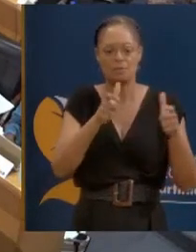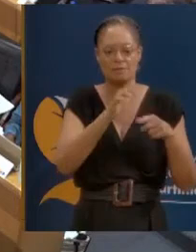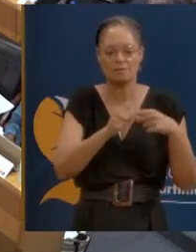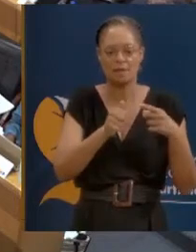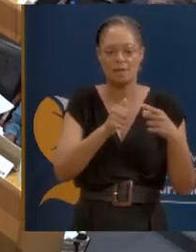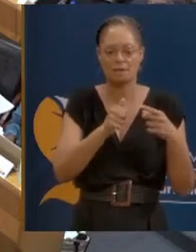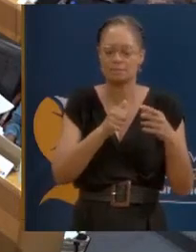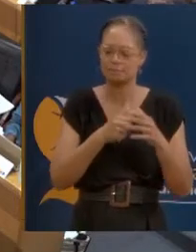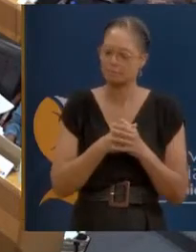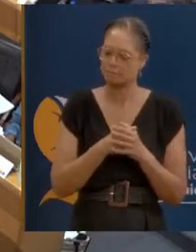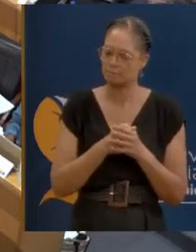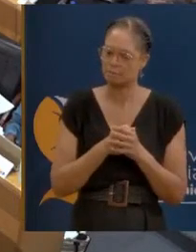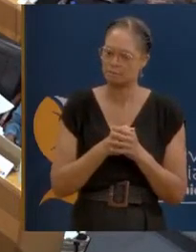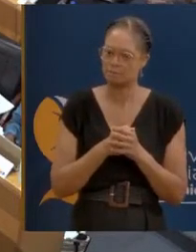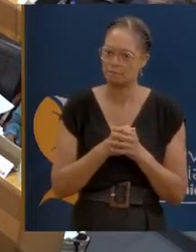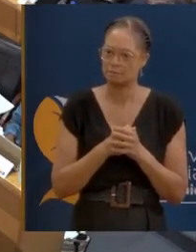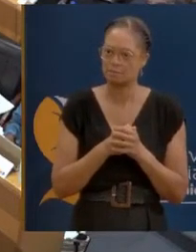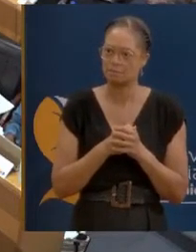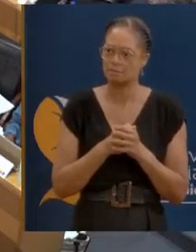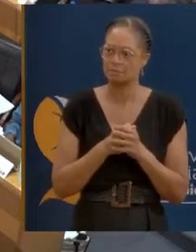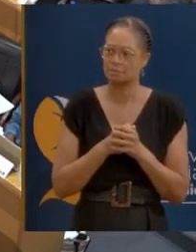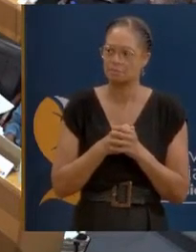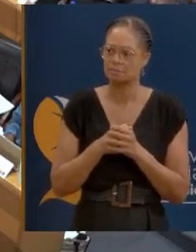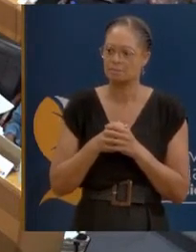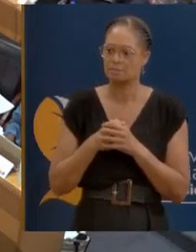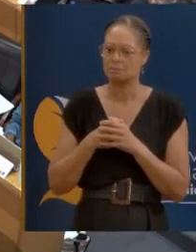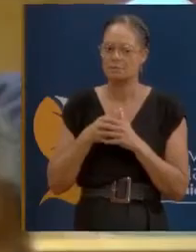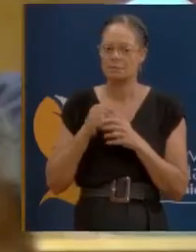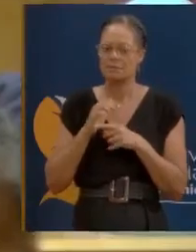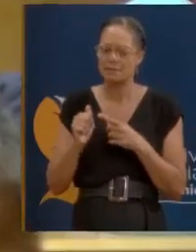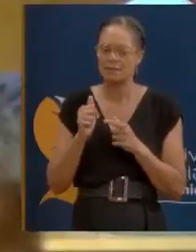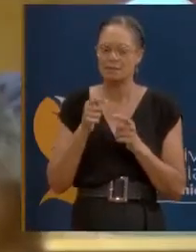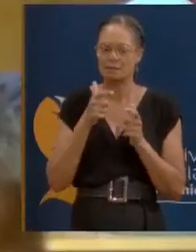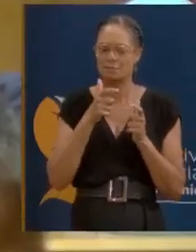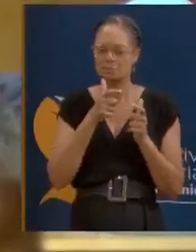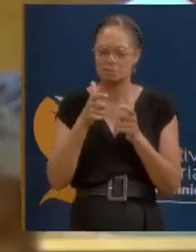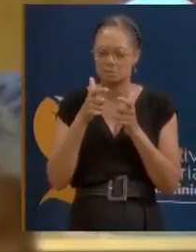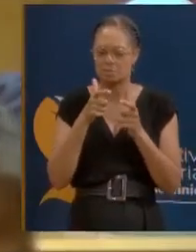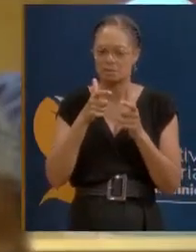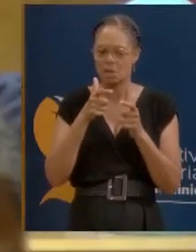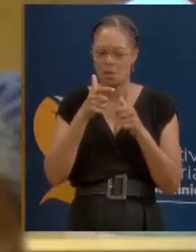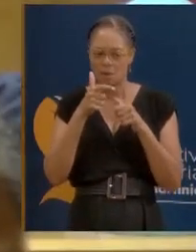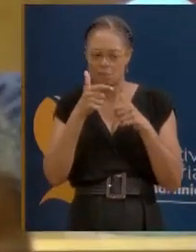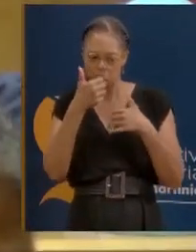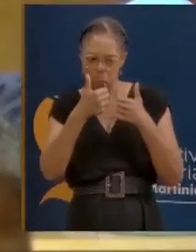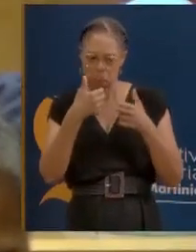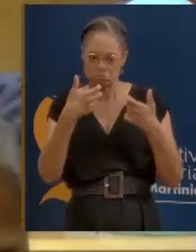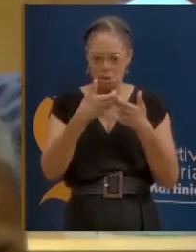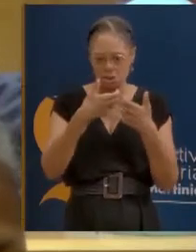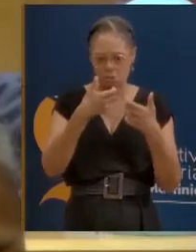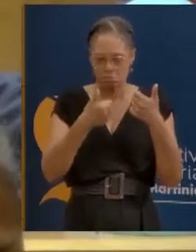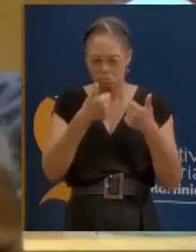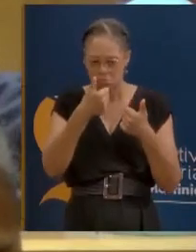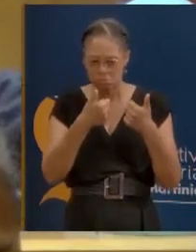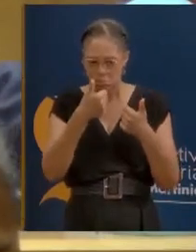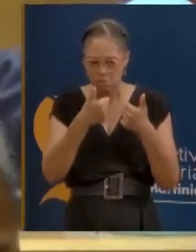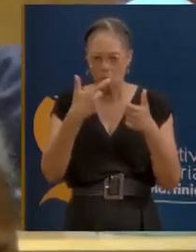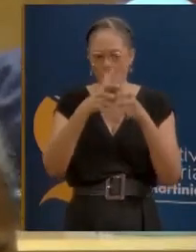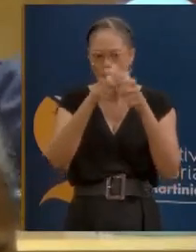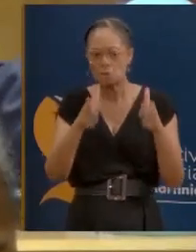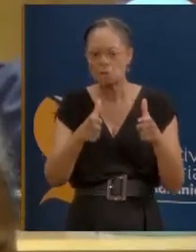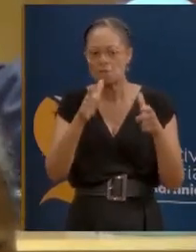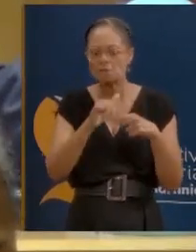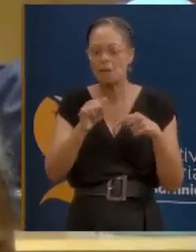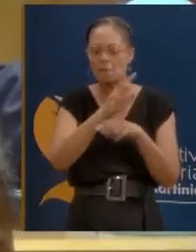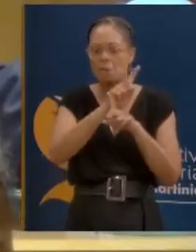la concurrence et qui appliquait la répression des fraudes vis-à-vis des commerçants qui ne respectent pas leurs